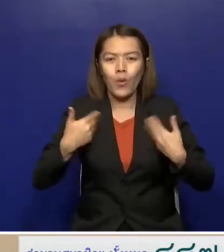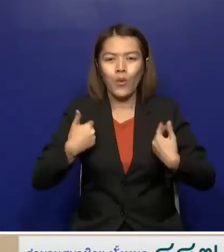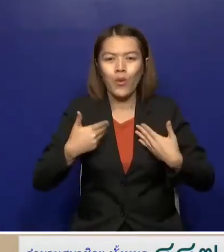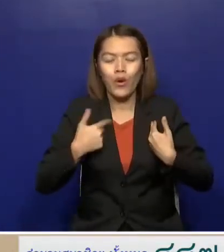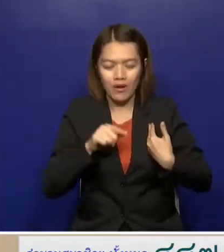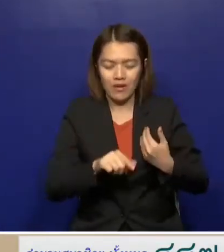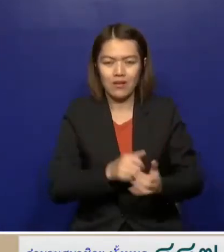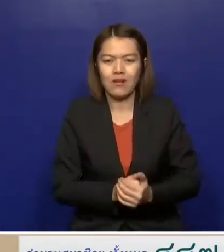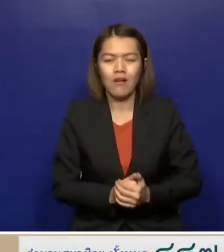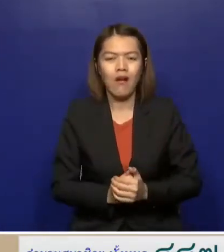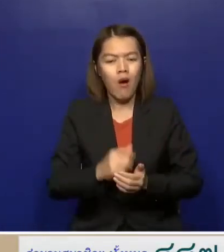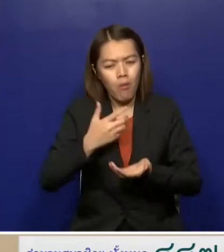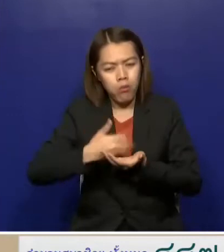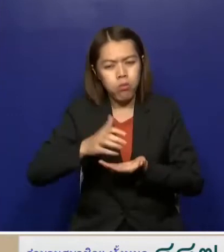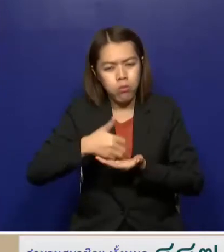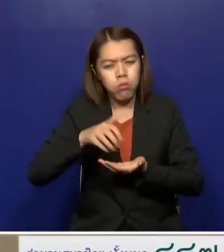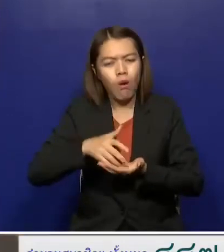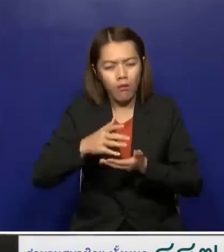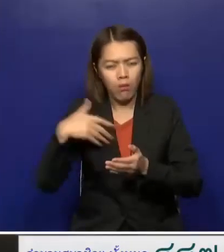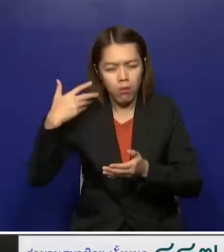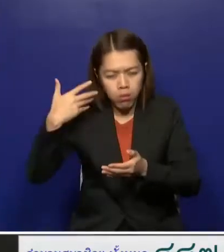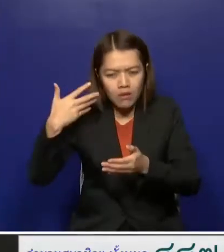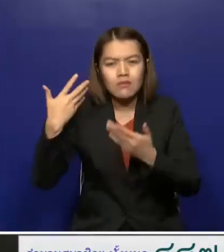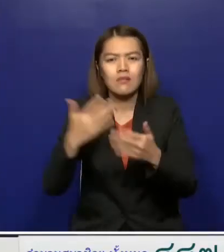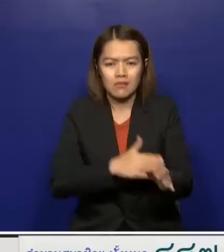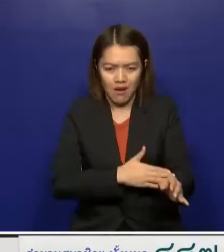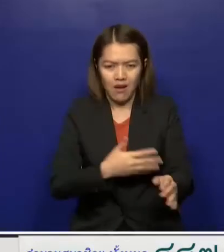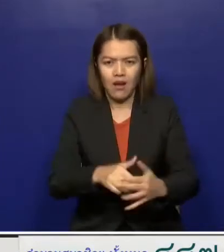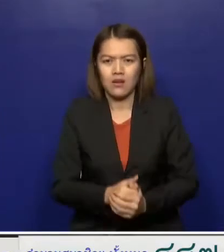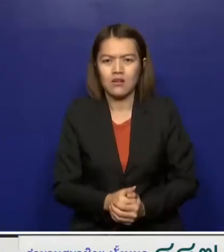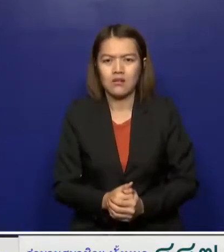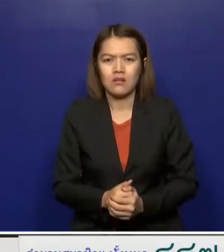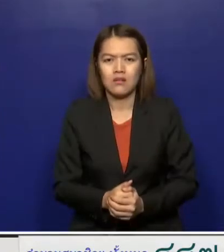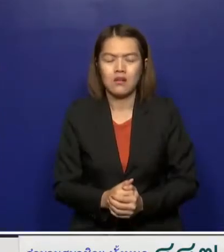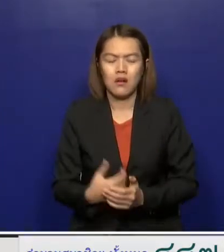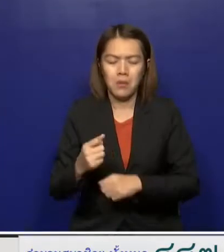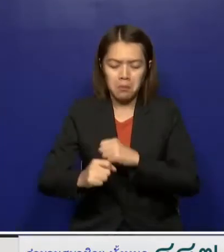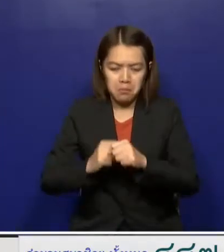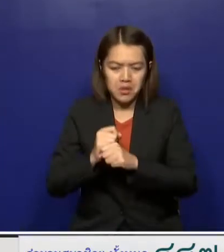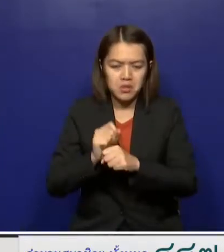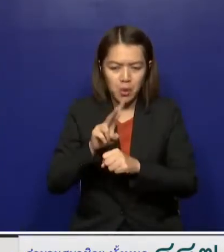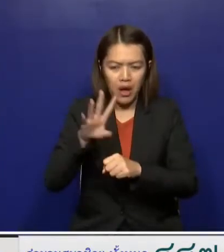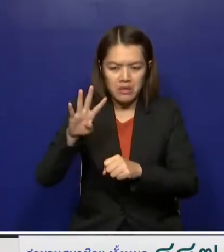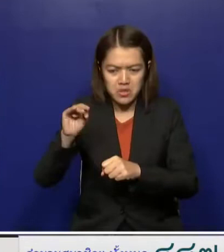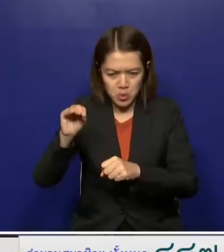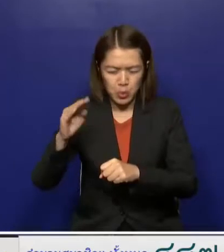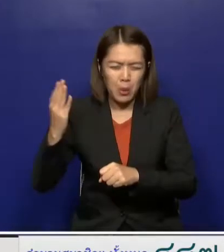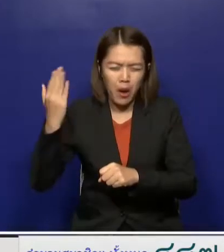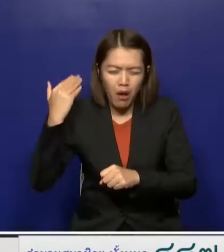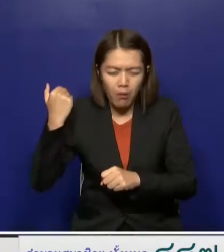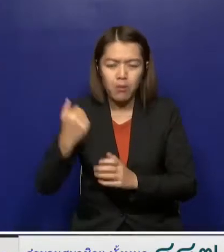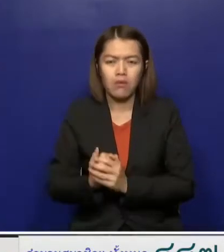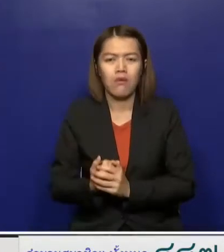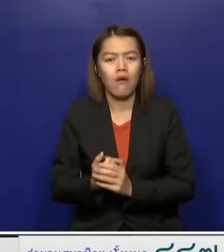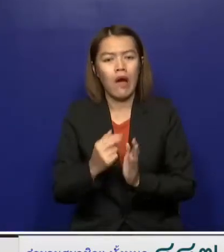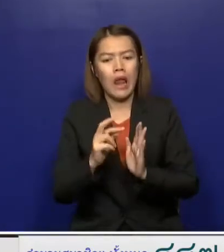่านี้เราพูดกันมานานมากบางระเบีบสำนกในยกตั้ใปี 4 ศูรร์ระเบีบนั้นก็ยังเป็ระ